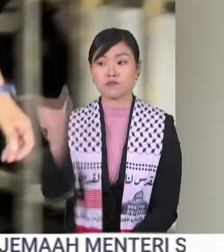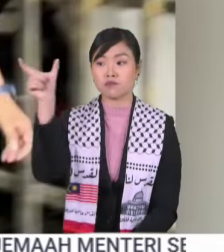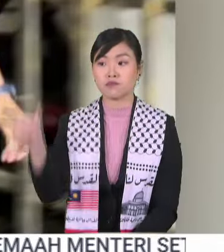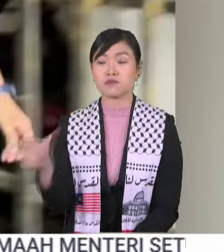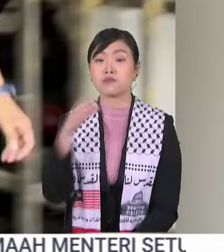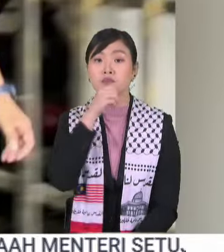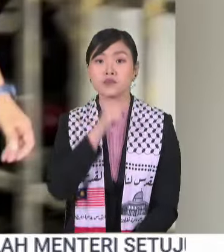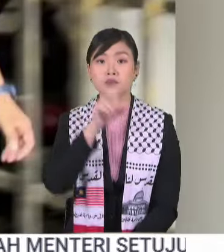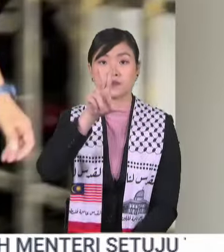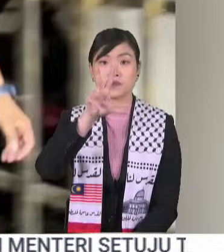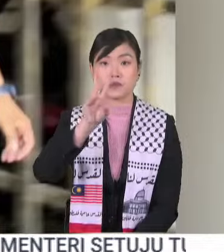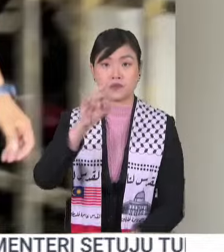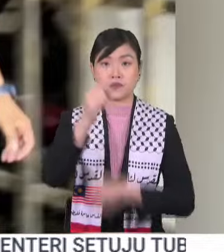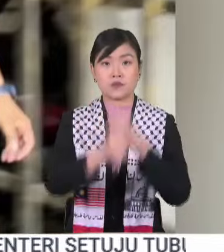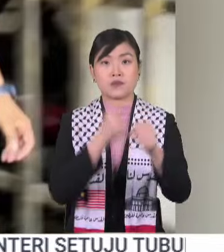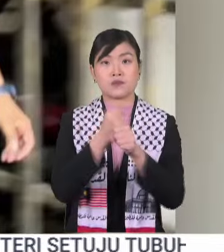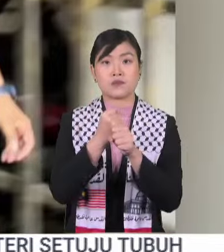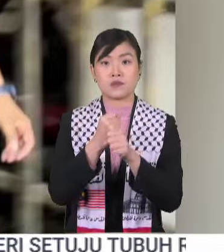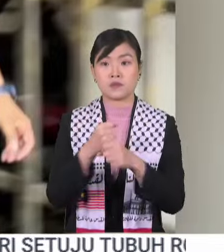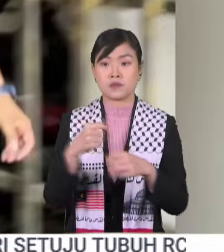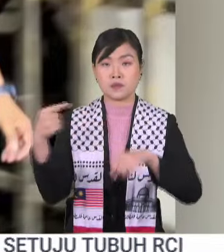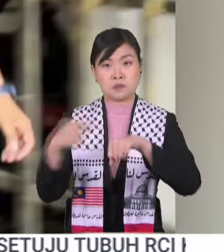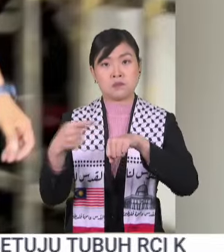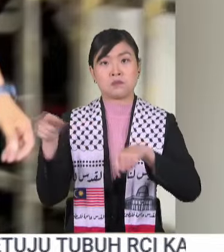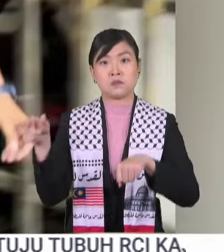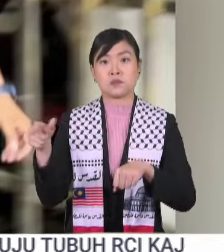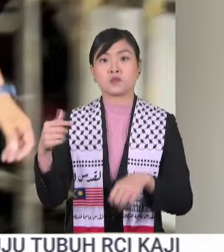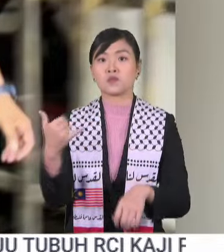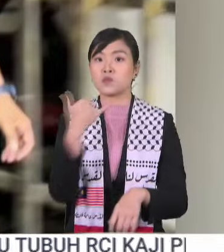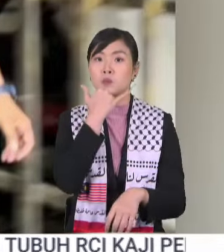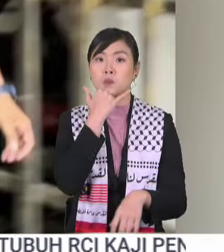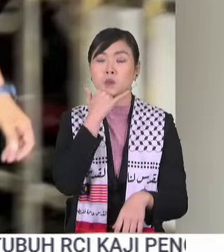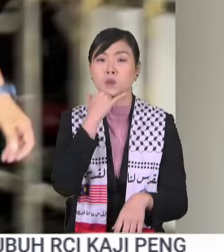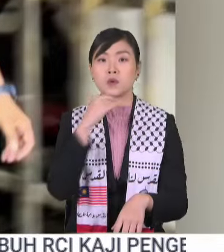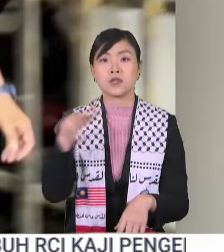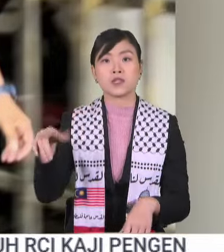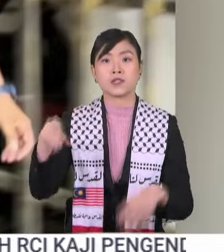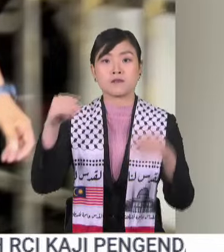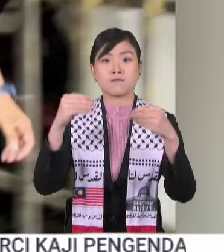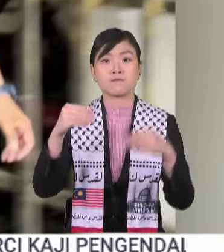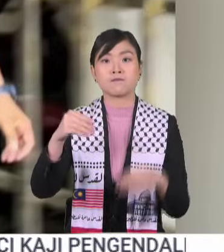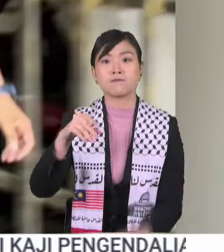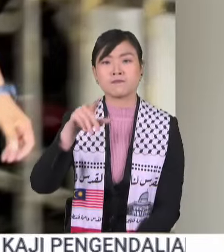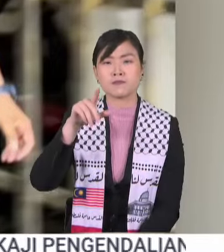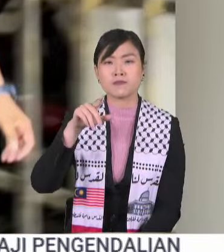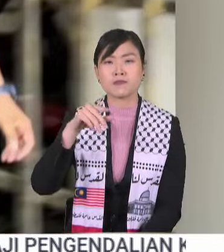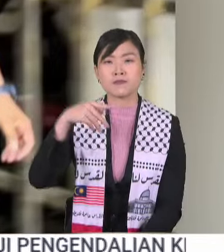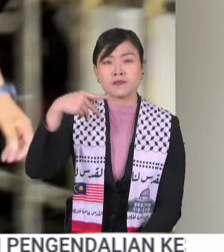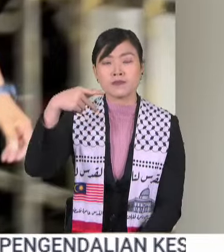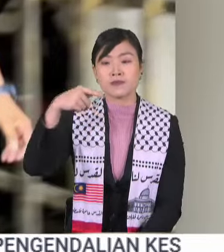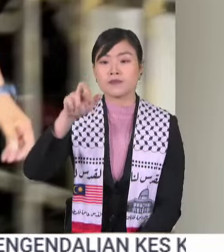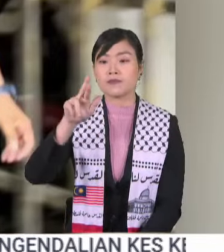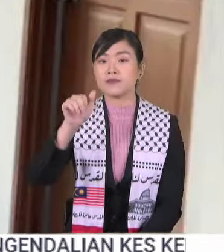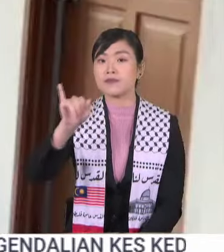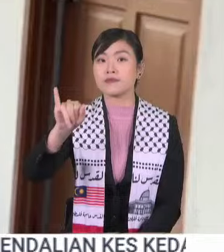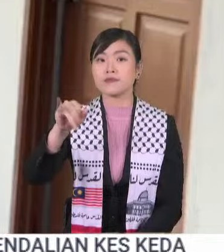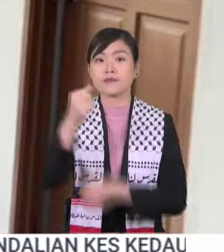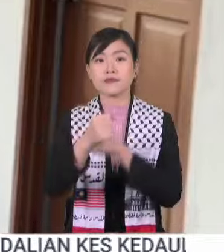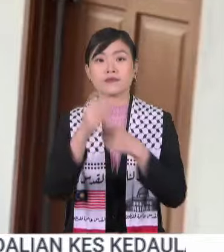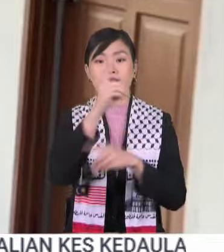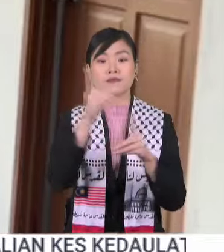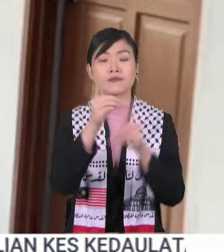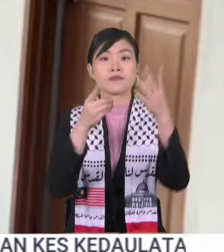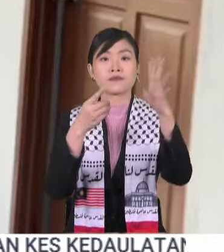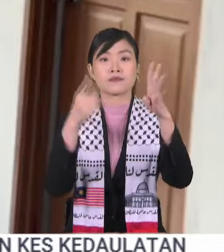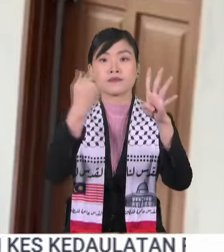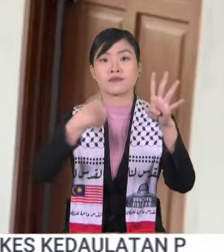tertuduh 37 tahun didakwa melakukan kesalahan itu di sebuah premis di lengkok Kik 4 Taman indraawasih Perai pada 14 Januari